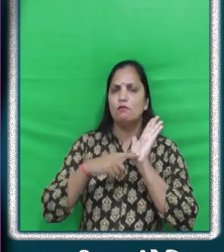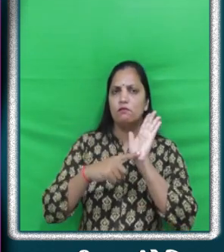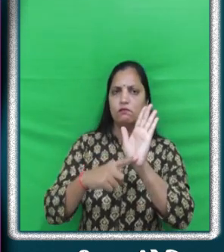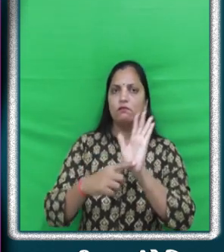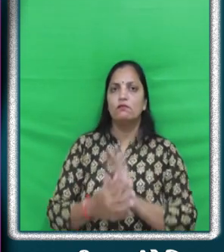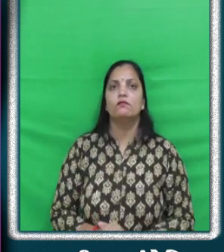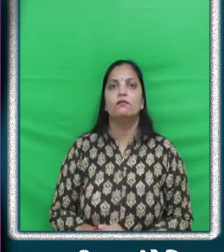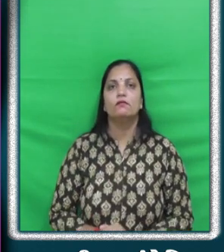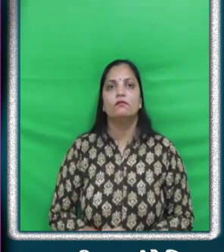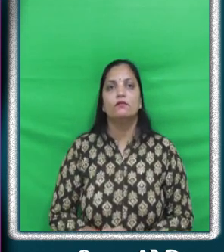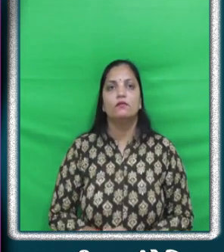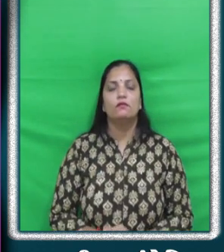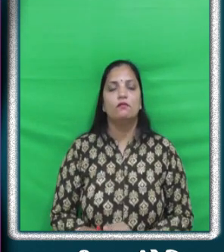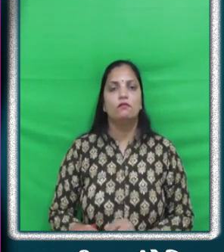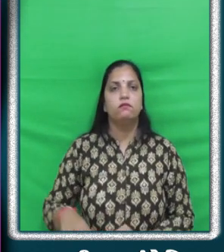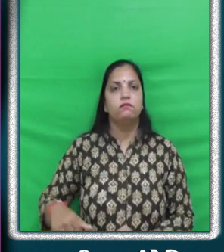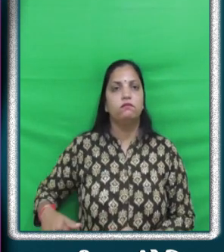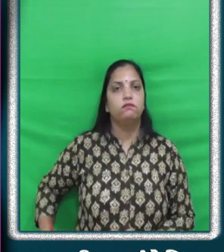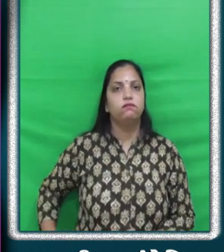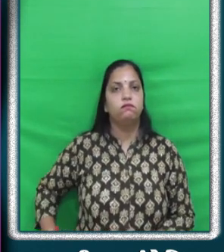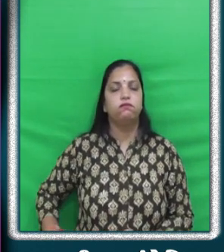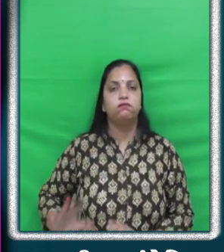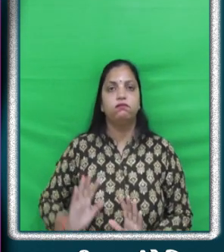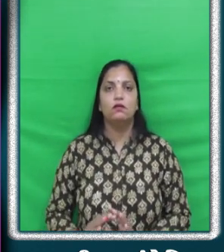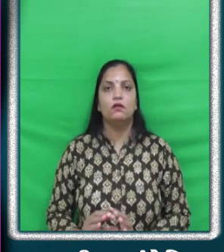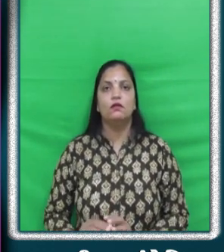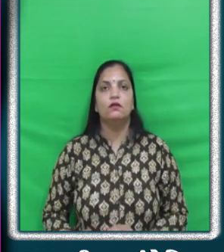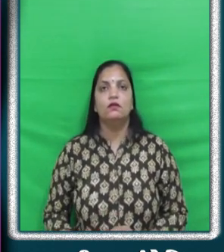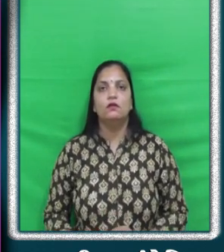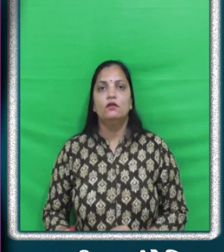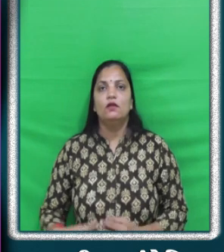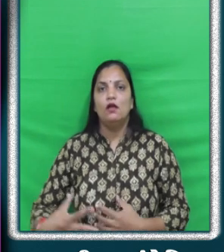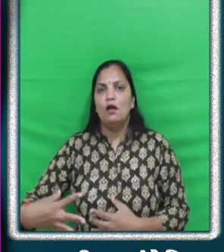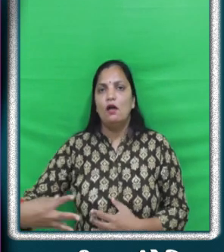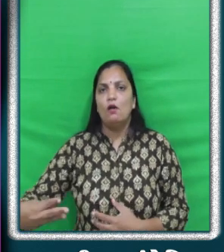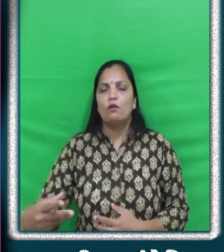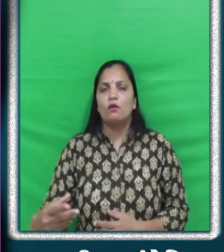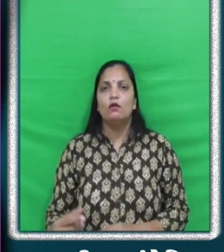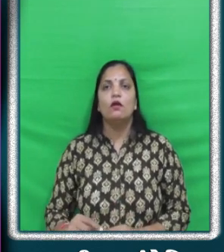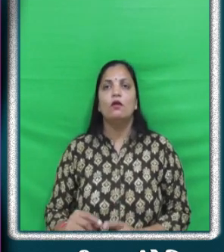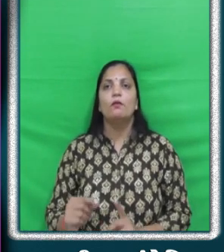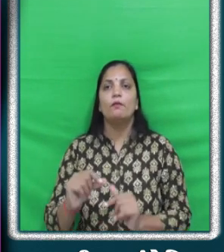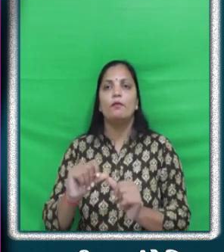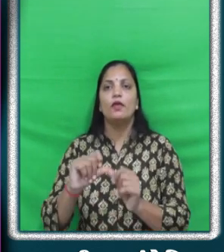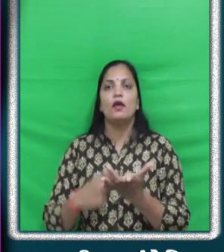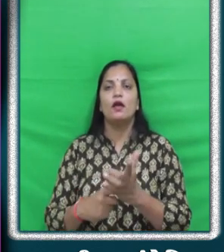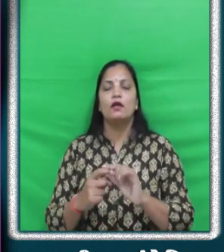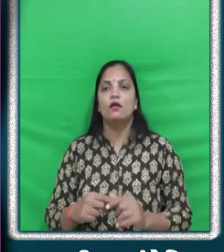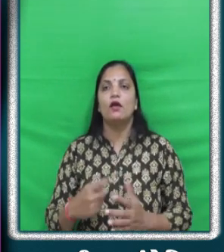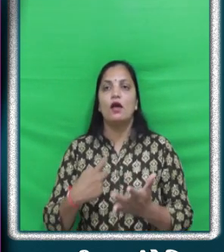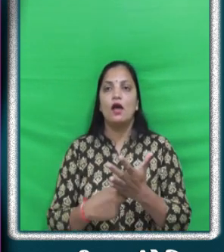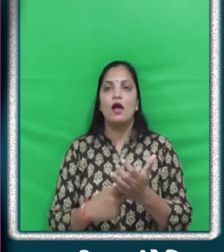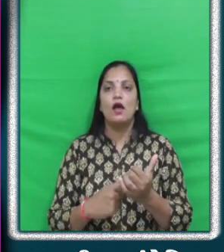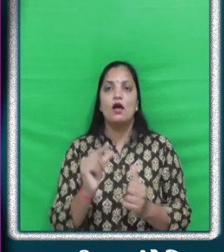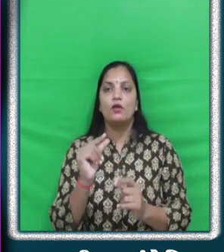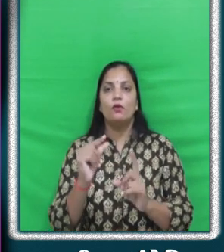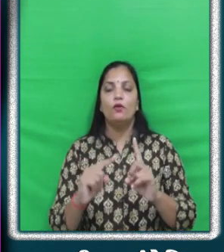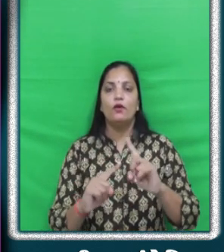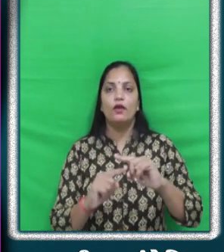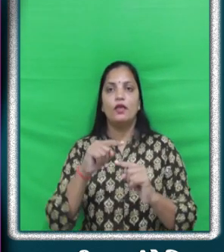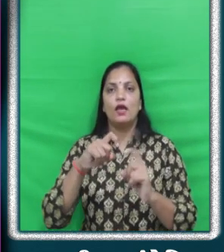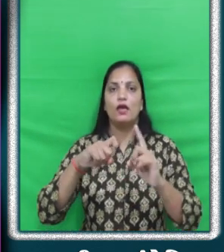મૂત્રમાર્ગ, મૂત્રપિંડમાં ઉત્સર્ગ એકમ કયો છે? ફટાફટ મને કમેન્ટ કરીને, ઋત્વિક મને કહી રહ્યા છે, ઋત્વિકનો આન્સર આવે